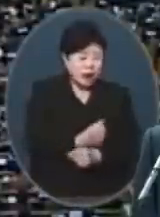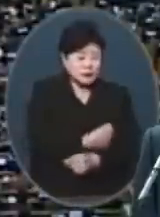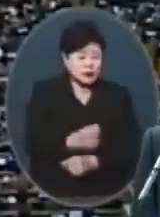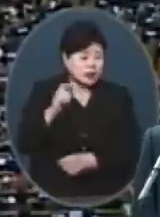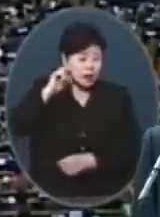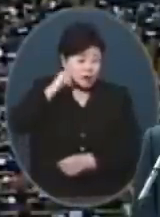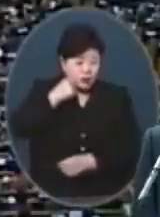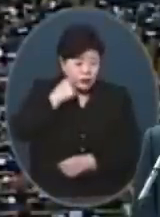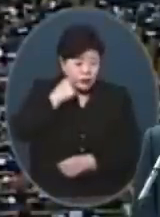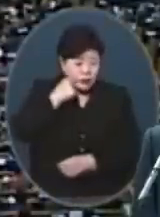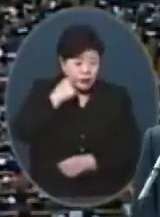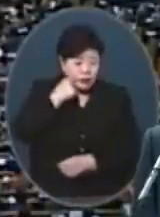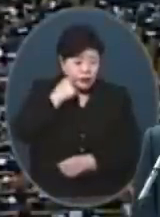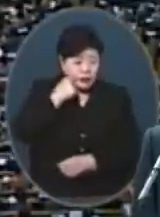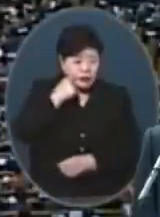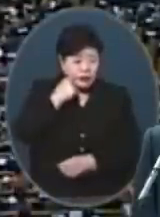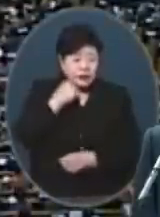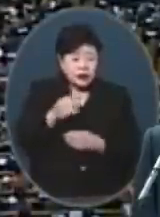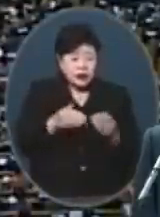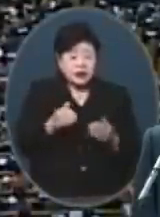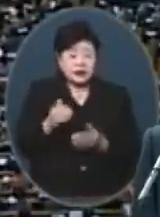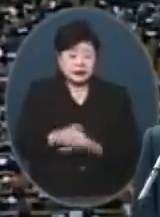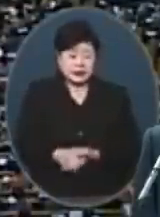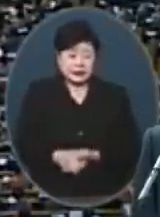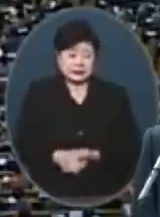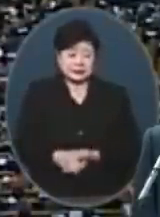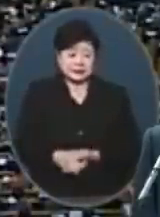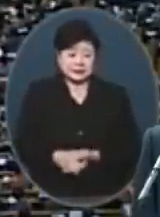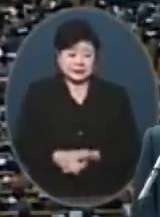어려움을 겪어야 되는 것입니다.